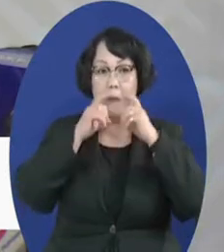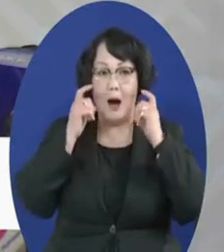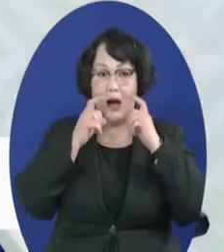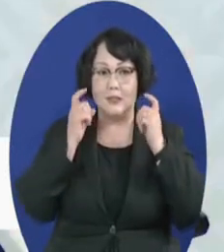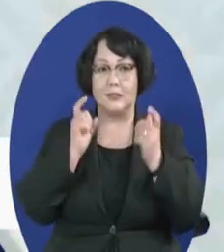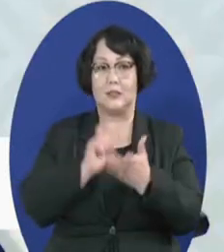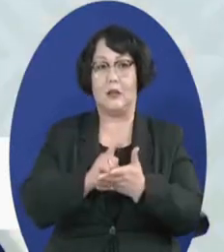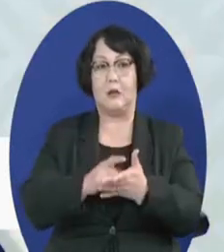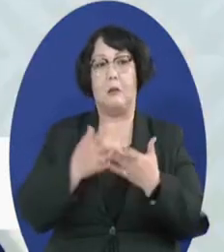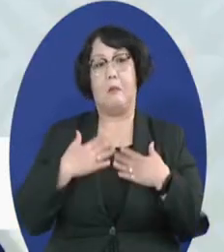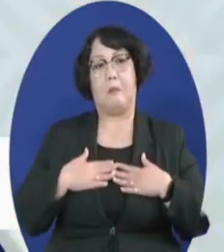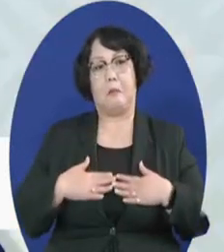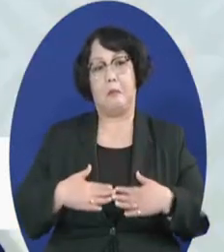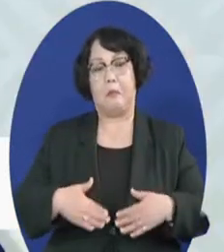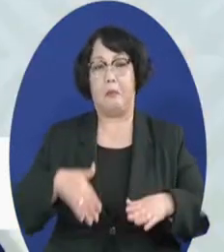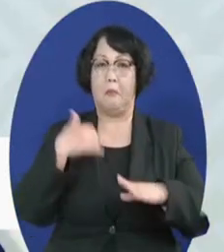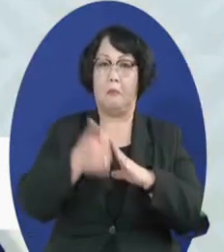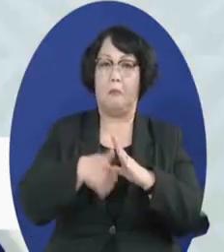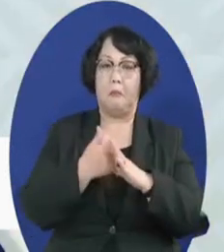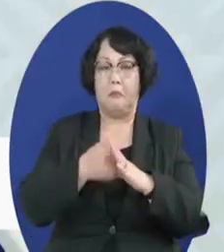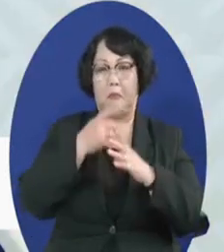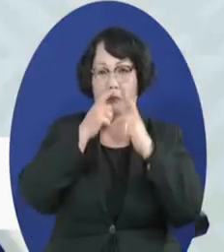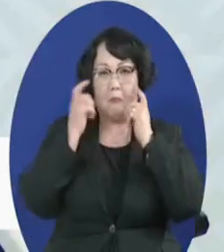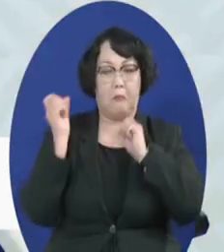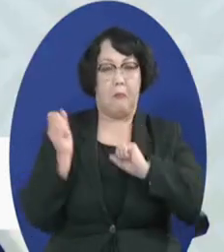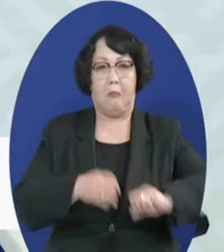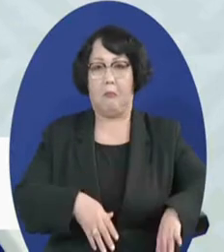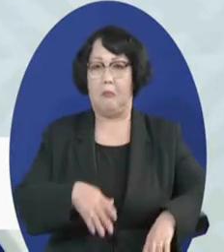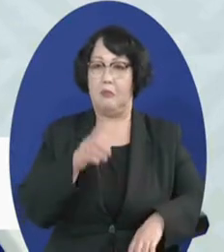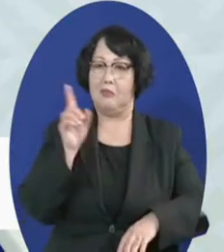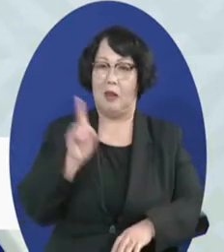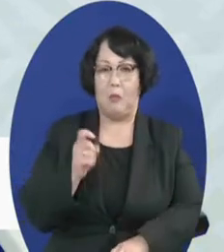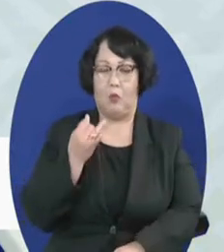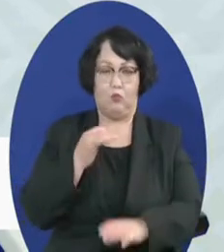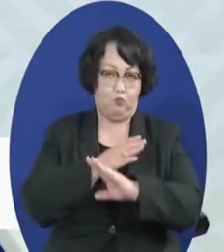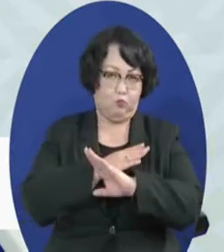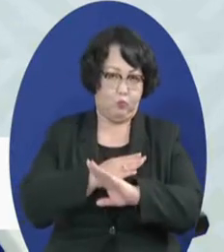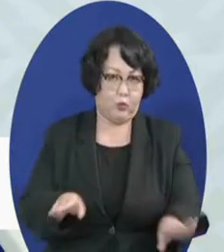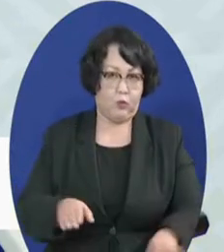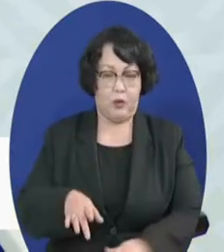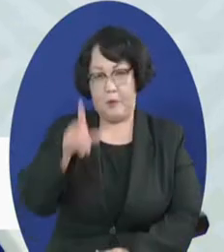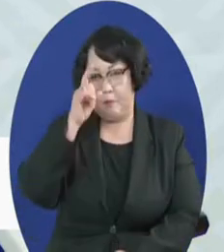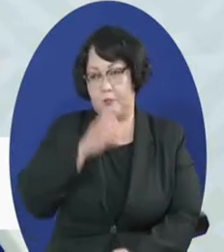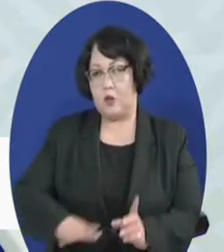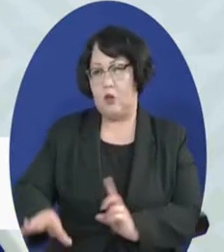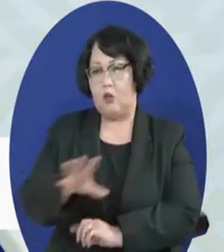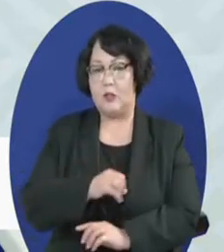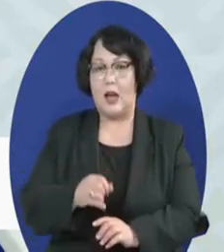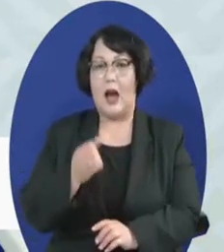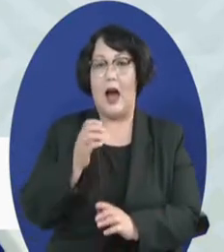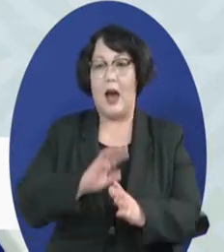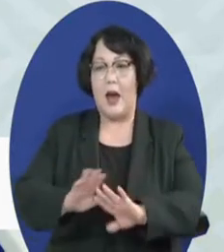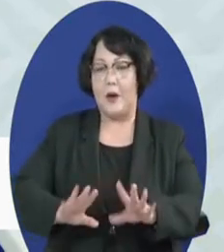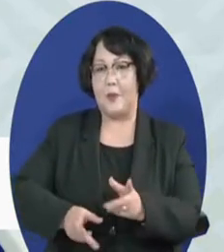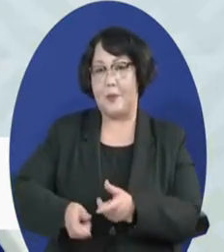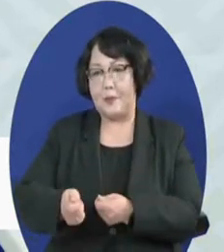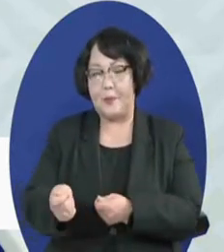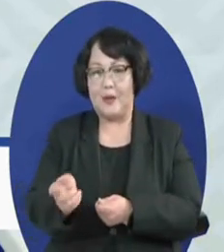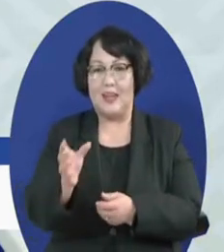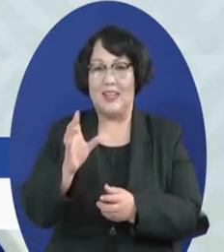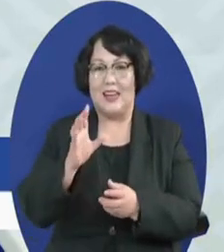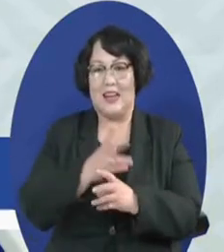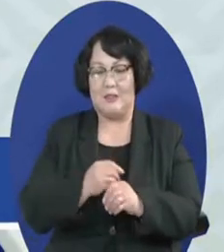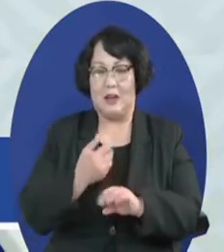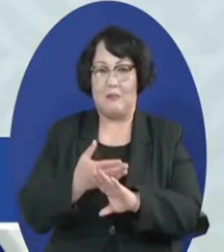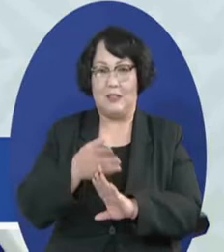тайвширч болохгүй. Эмнэлгийн орчинд хүмүүсийн бөөгнөрөл ихээр үүсэх орчин нөхцөлд нь ариутгал халдвар гүйцэтгэлийн стандартыг нарийн